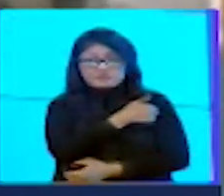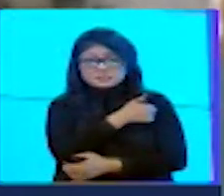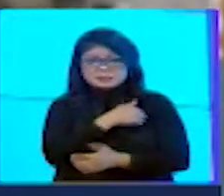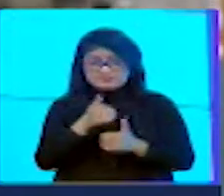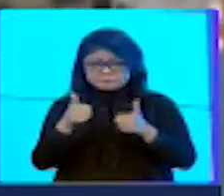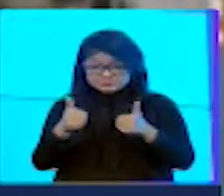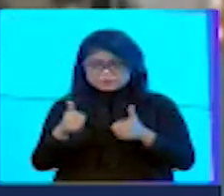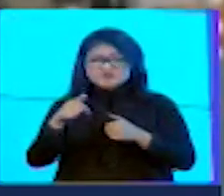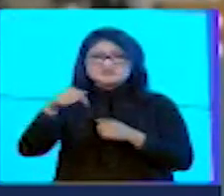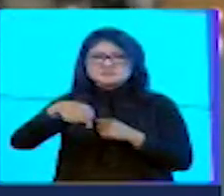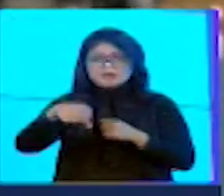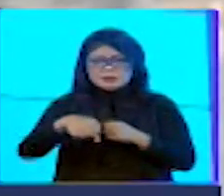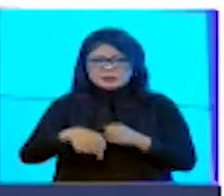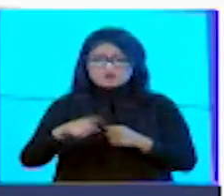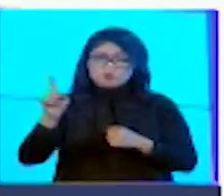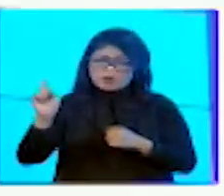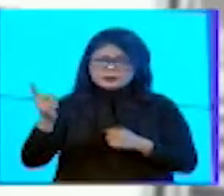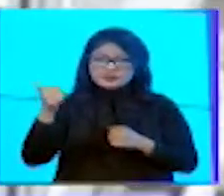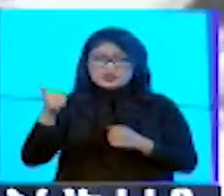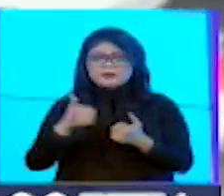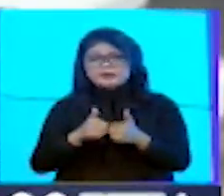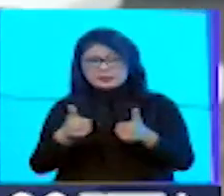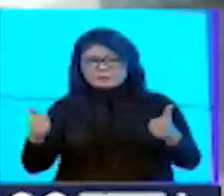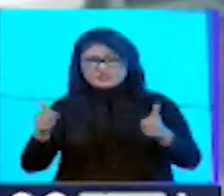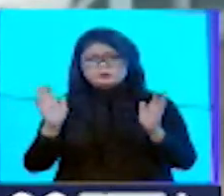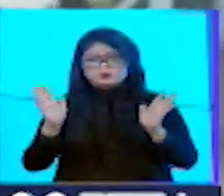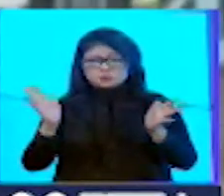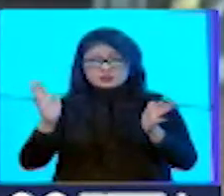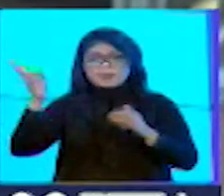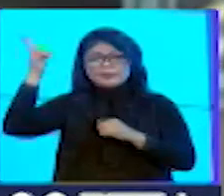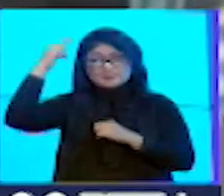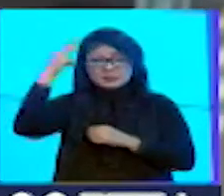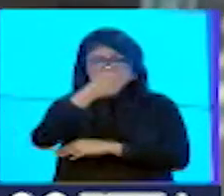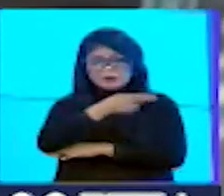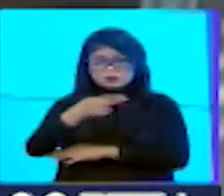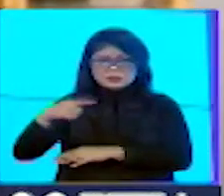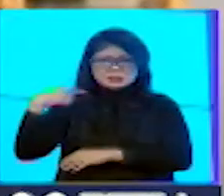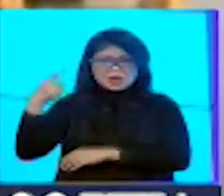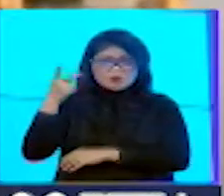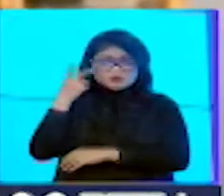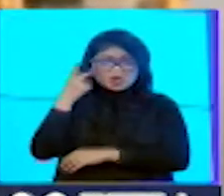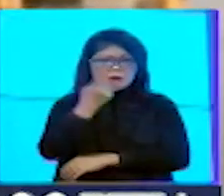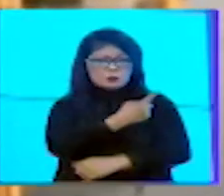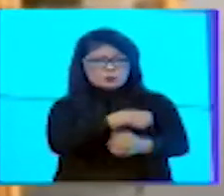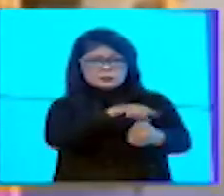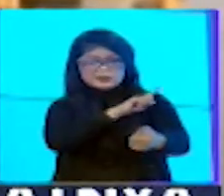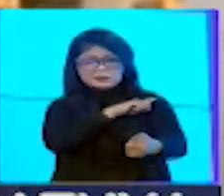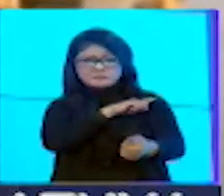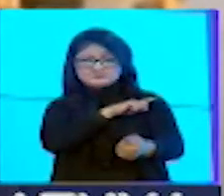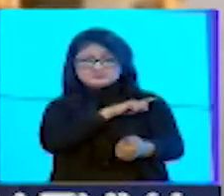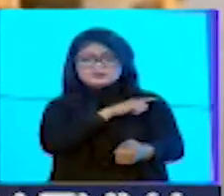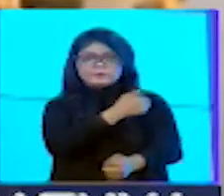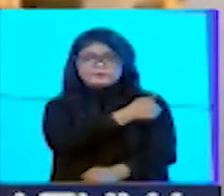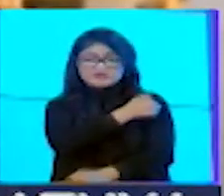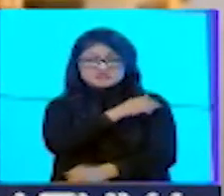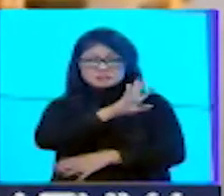tersedia pada saat ini. Pemerintah Indonesia selalu menjaga keamanan, mutu, dan khasiat untuk seluruh jenis vaksin yang